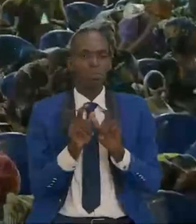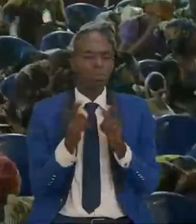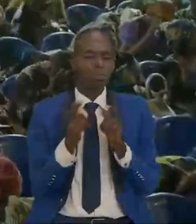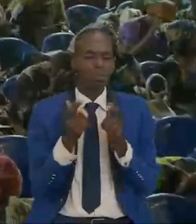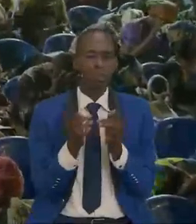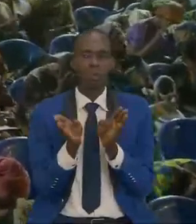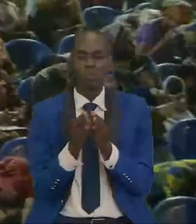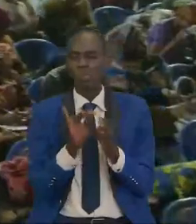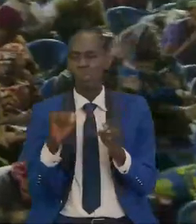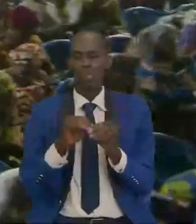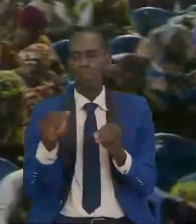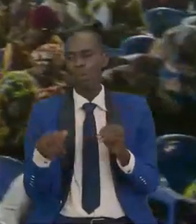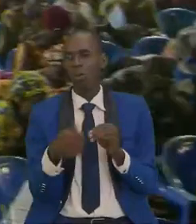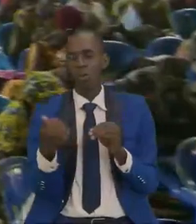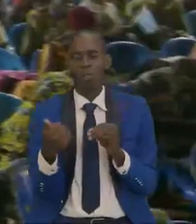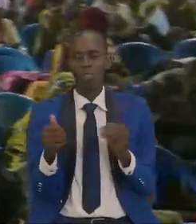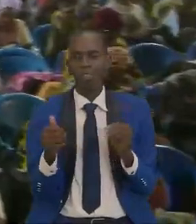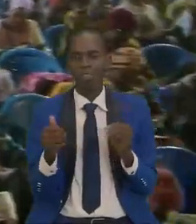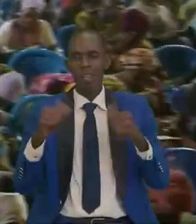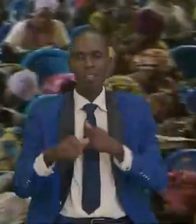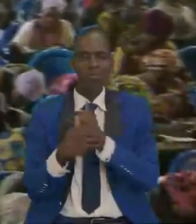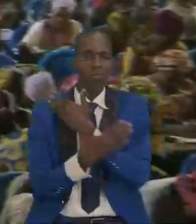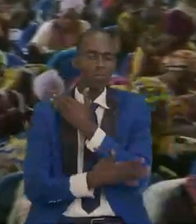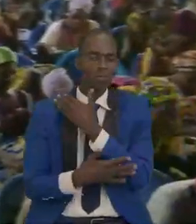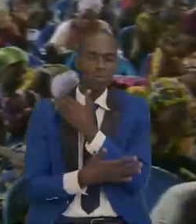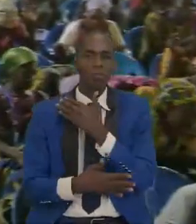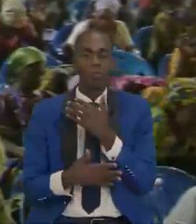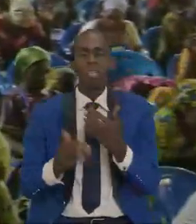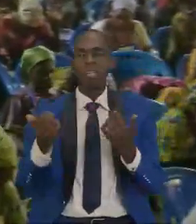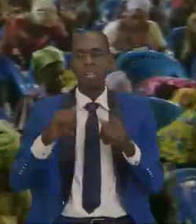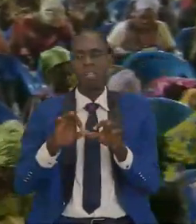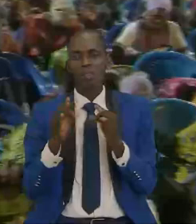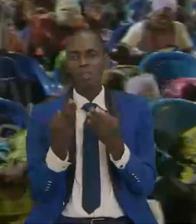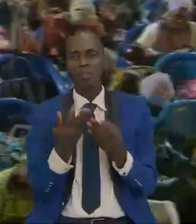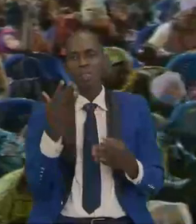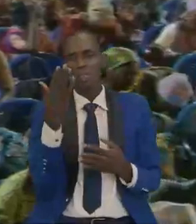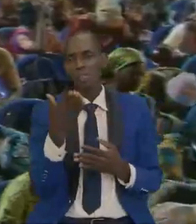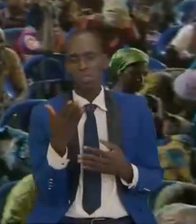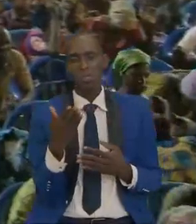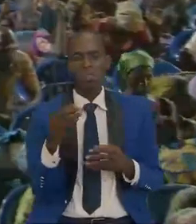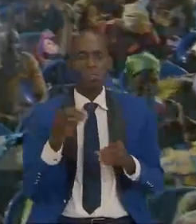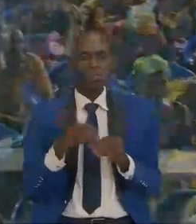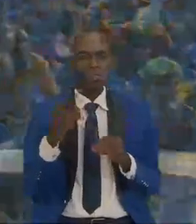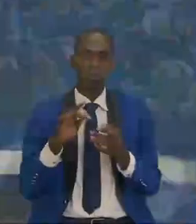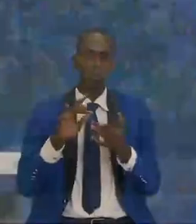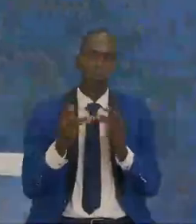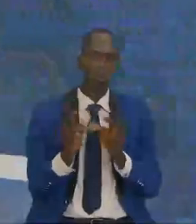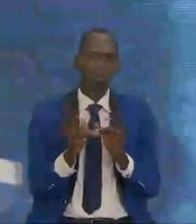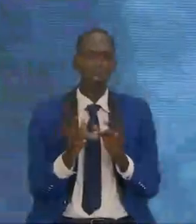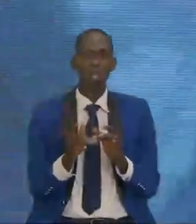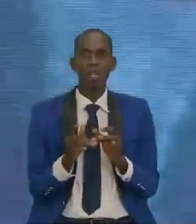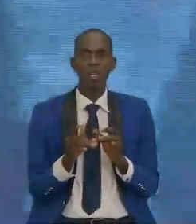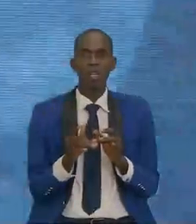sociaux, quelle que soit l'assemblée dans le pays, où vous trouvez, ou quelle que soit